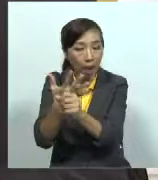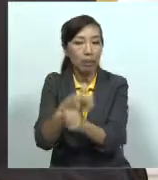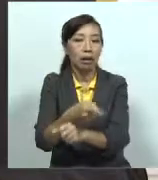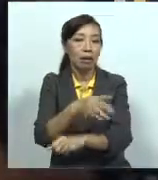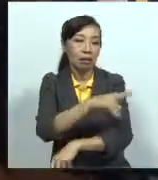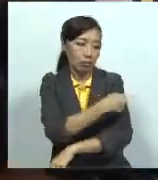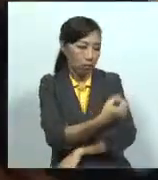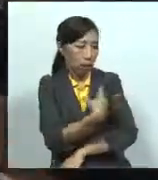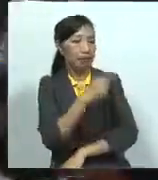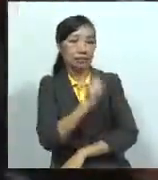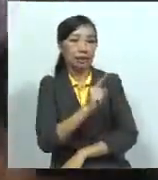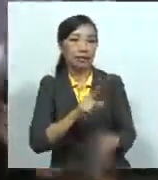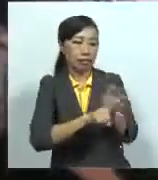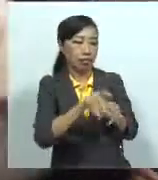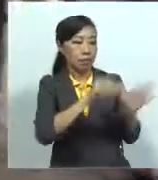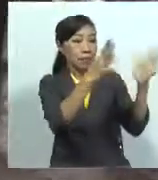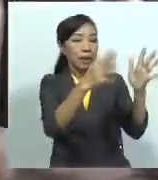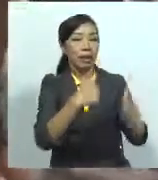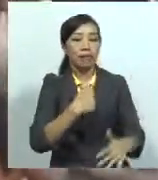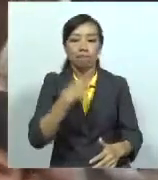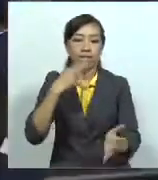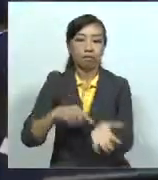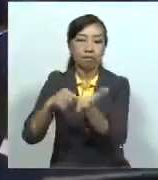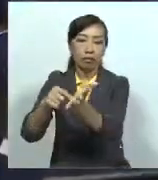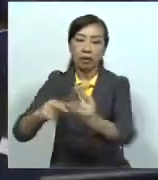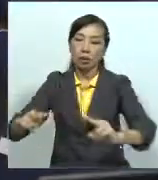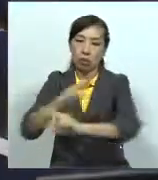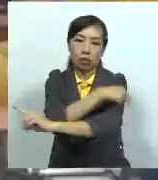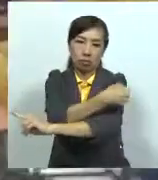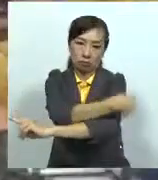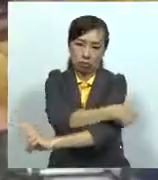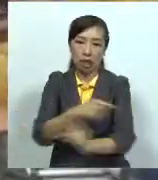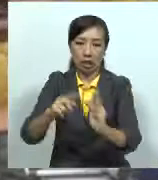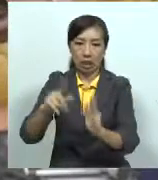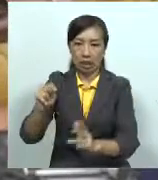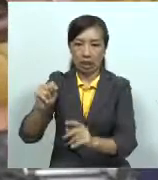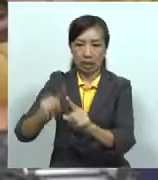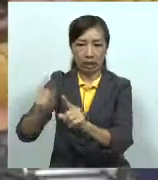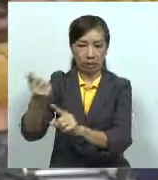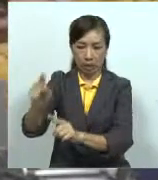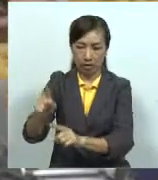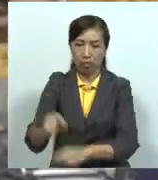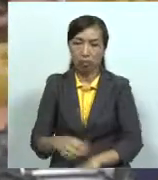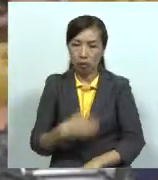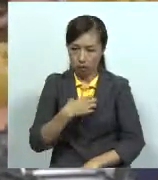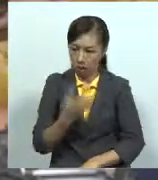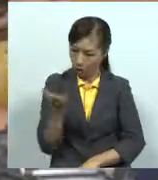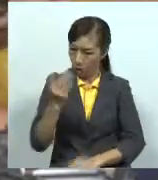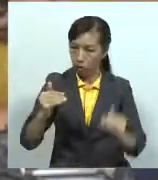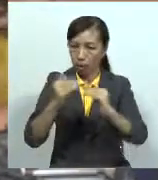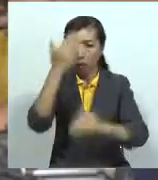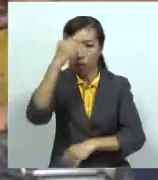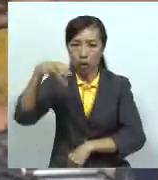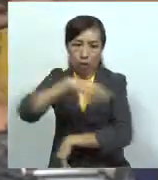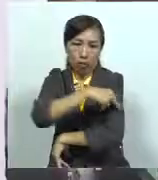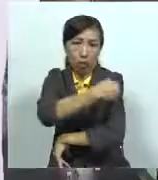สาธารณสุขเขตสุขภาพที่11นางมณีรัตน์บอกว่าต้องการขอความเป็นธรรมเนื่องจากโรงพยาบาลทุ่งส